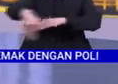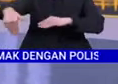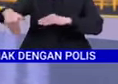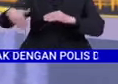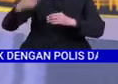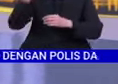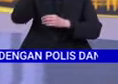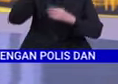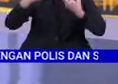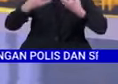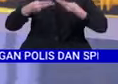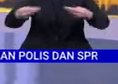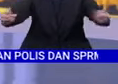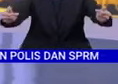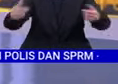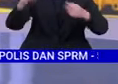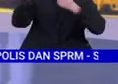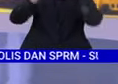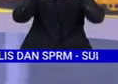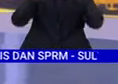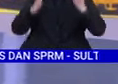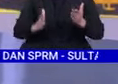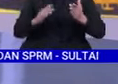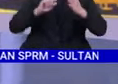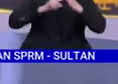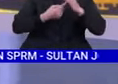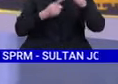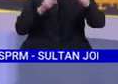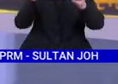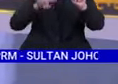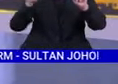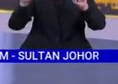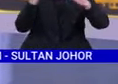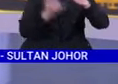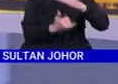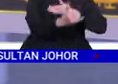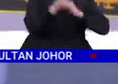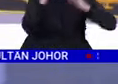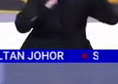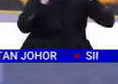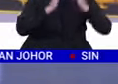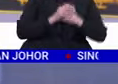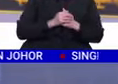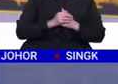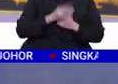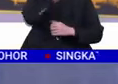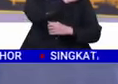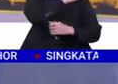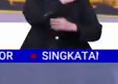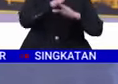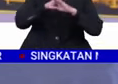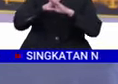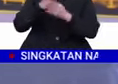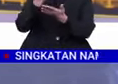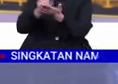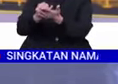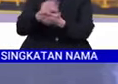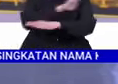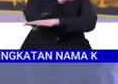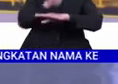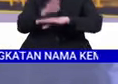kelancaran kemasukan pelancong bermula 1april lantai pengarah jabatan pencegahan jenazah dan keselamatan community